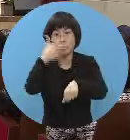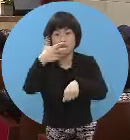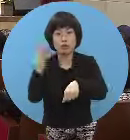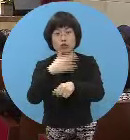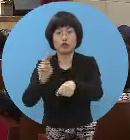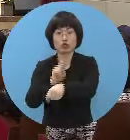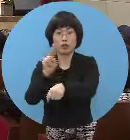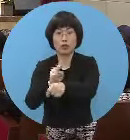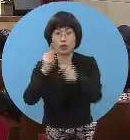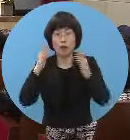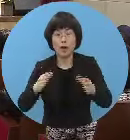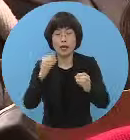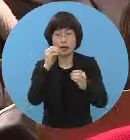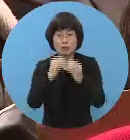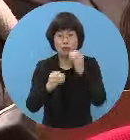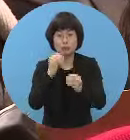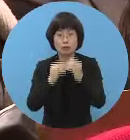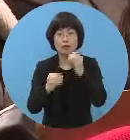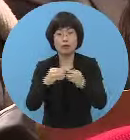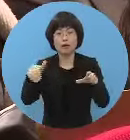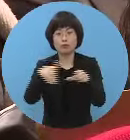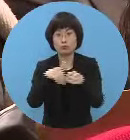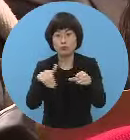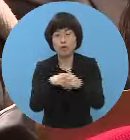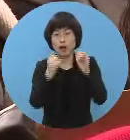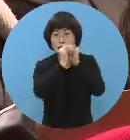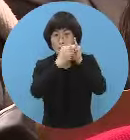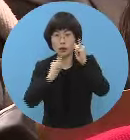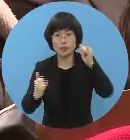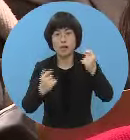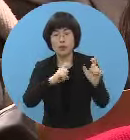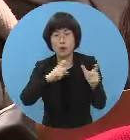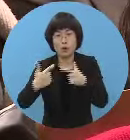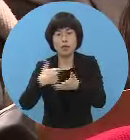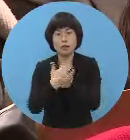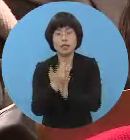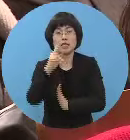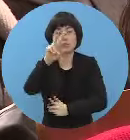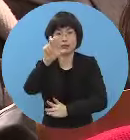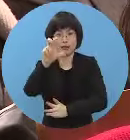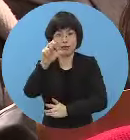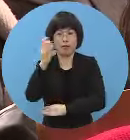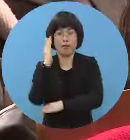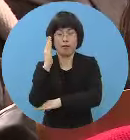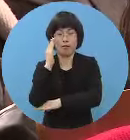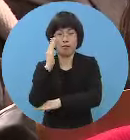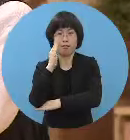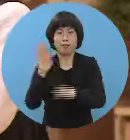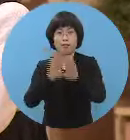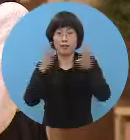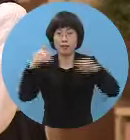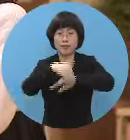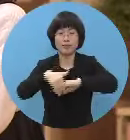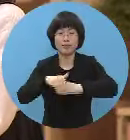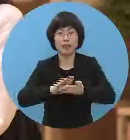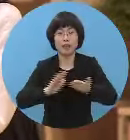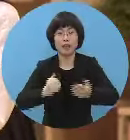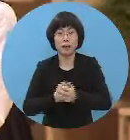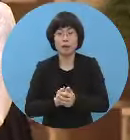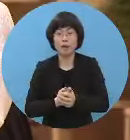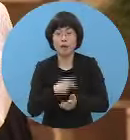목요일 저녁 7시부터 2시간 동안 문학과 역사, 철학, 예술 등 다양한 분야의 25개 강의가